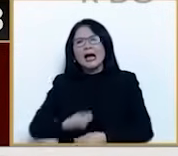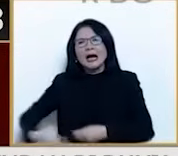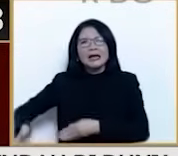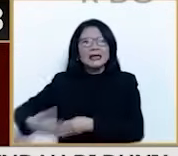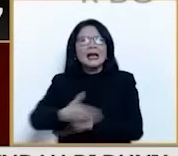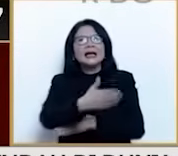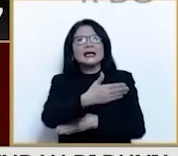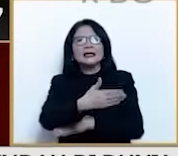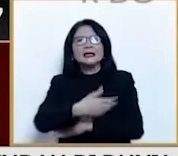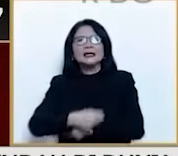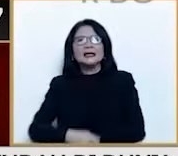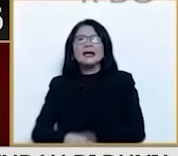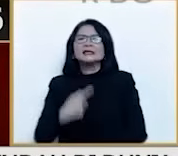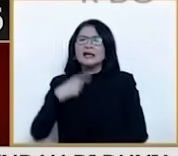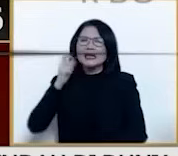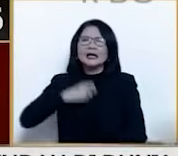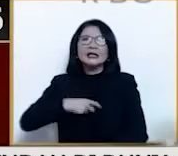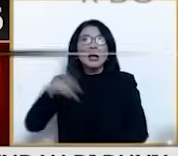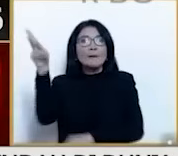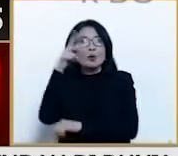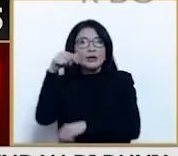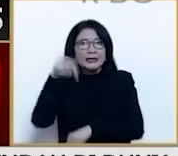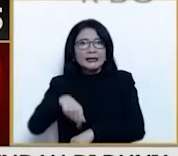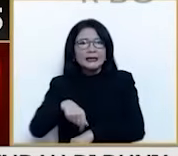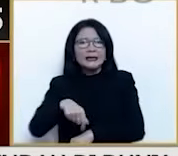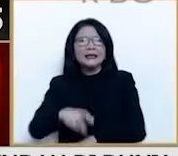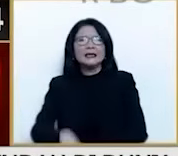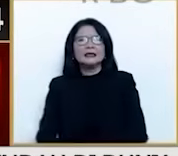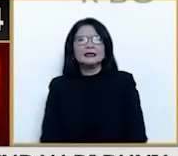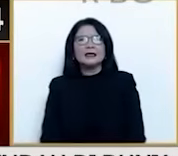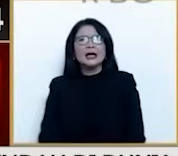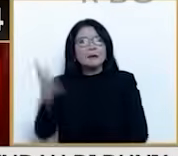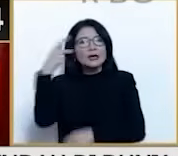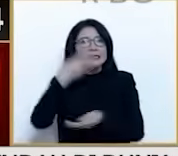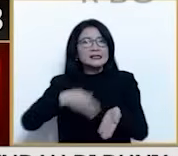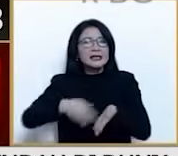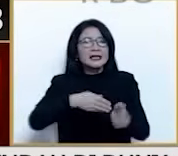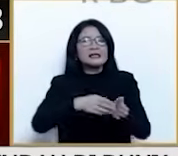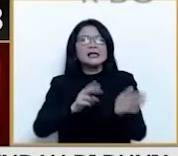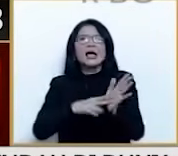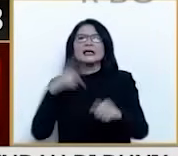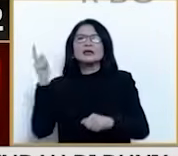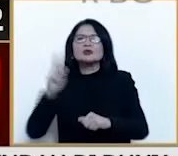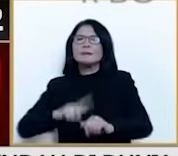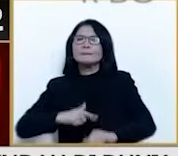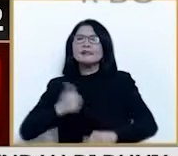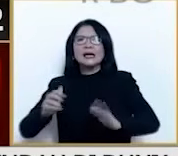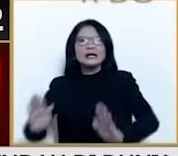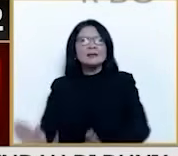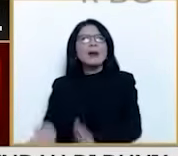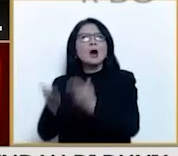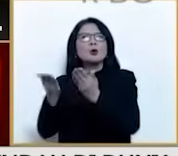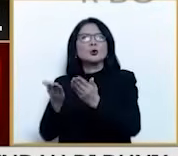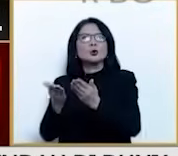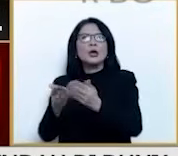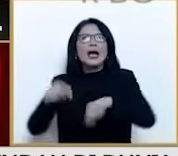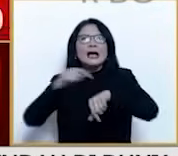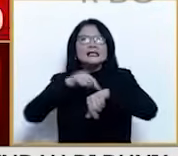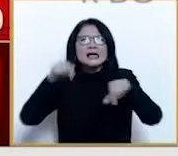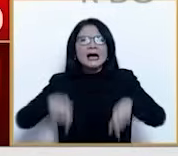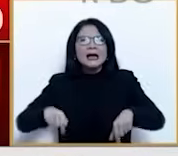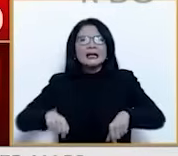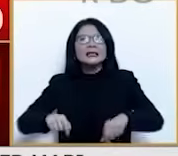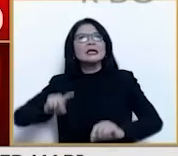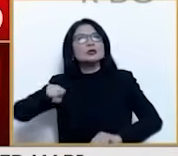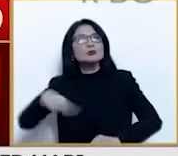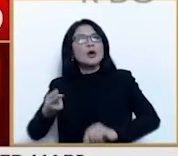saya yakin proyek ini yang sudah menjadi proyek strategis nasional akan bisa dibangun, karena memang sekarang ini sudah